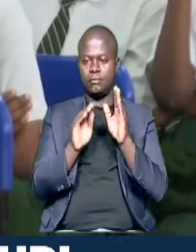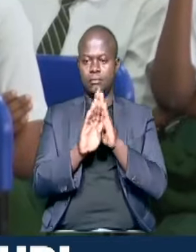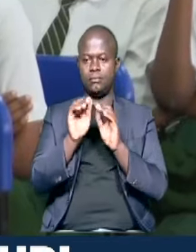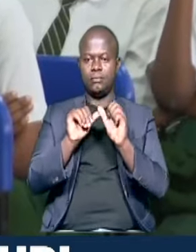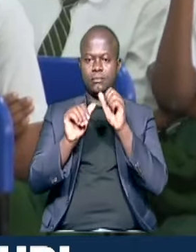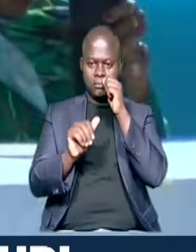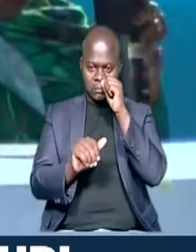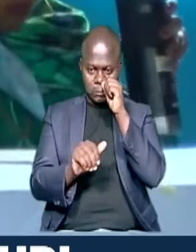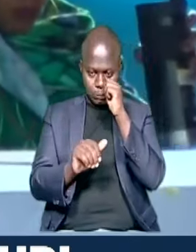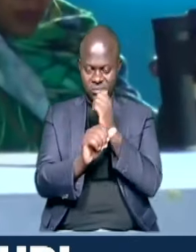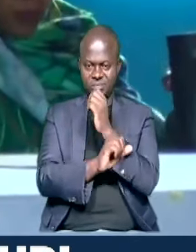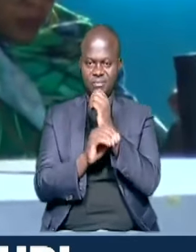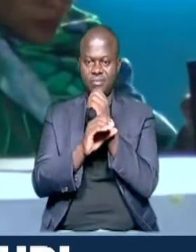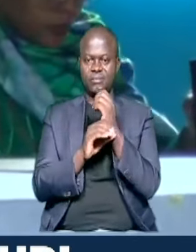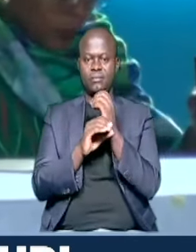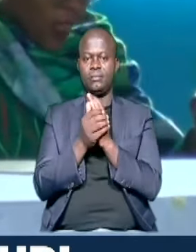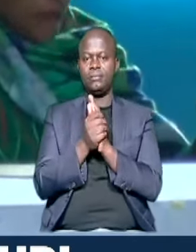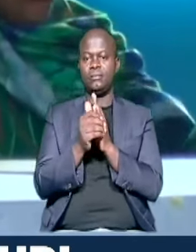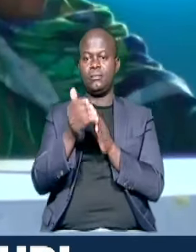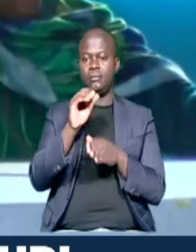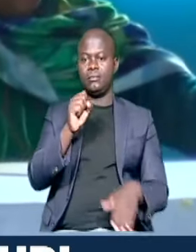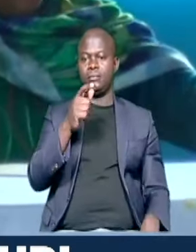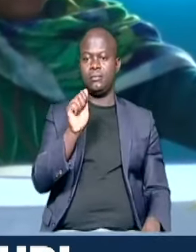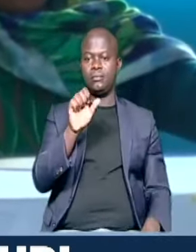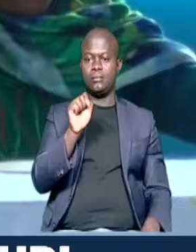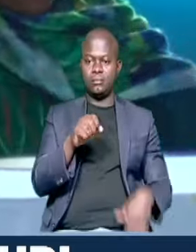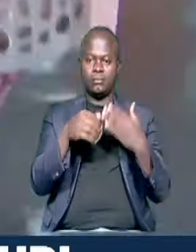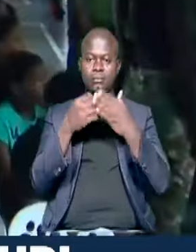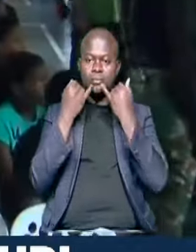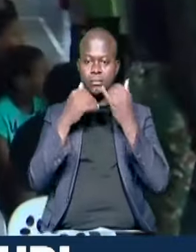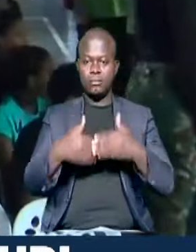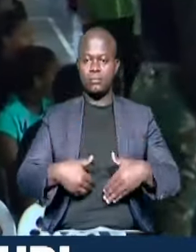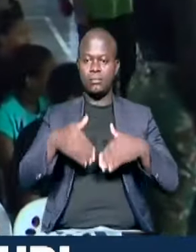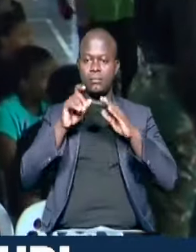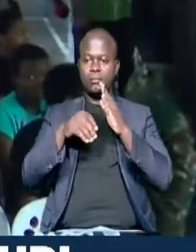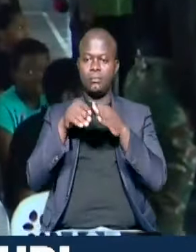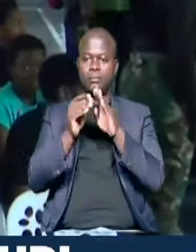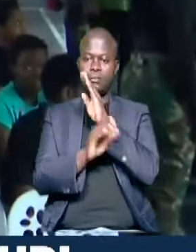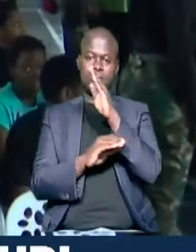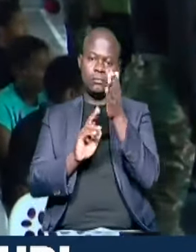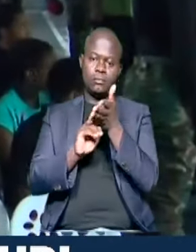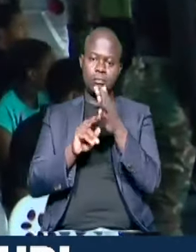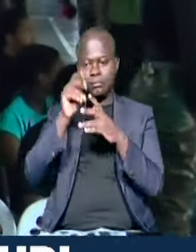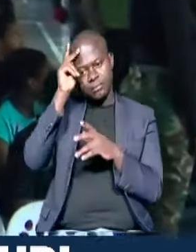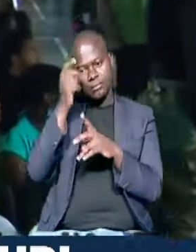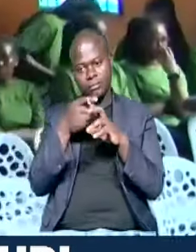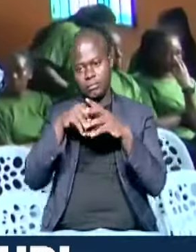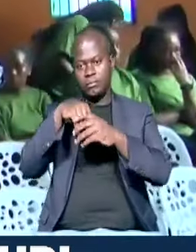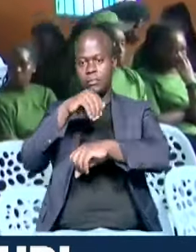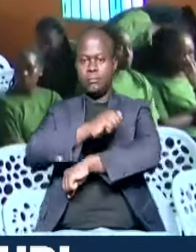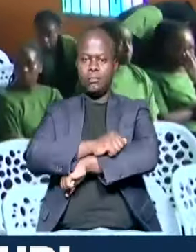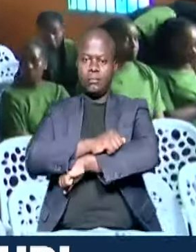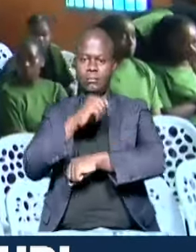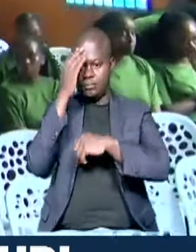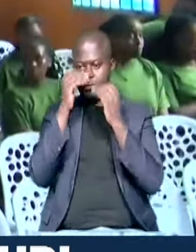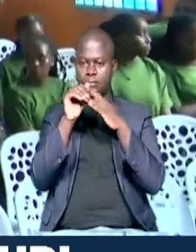ry'igihugu Imuguke mu burezi Professeur Silas Rwakabamba yabwiye urubyiruko ko bagomba kubaka igihugu bifashishije ubumenyi bakuru mu mashuri kuko